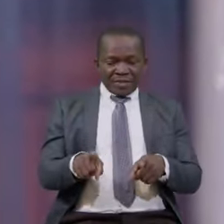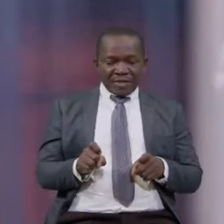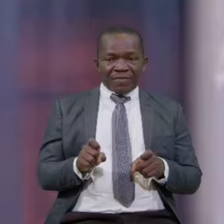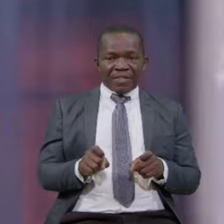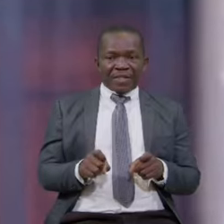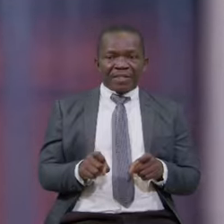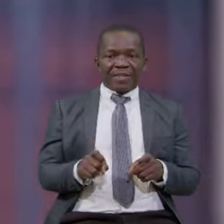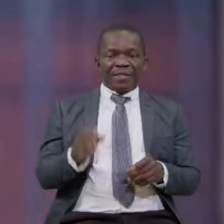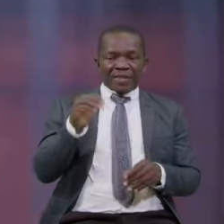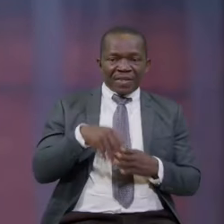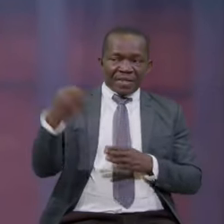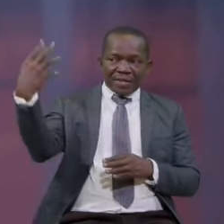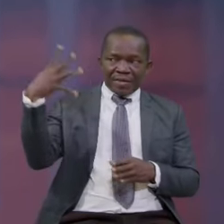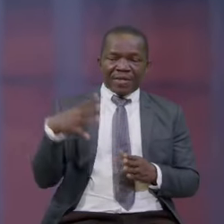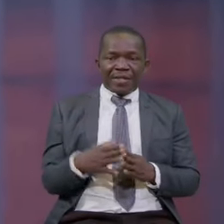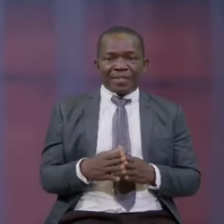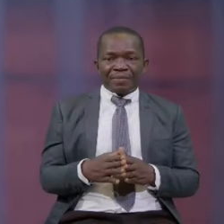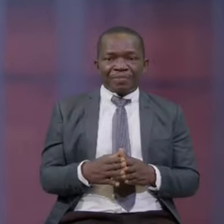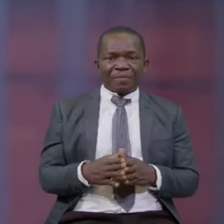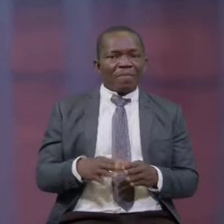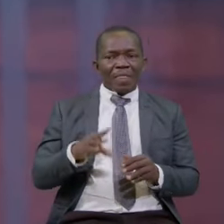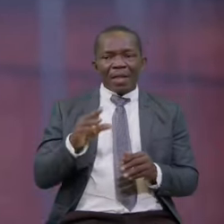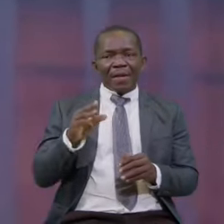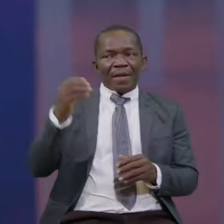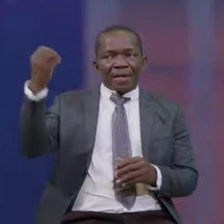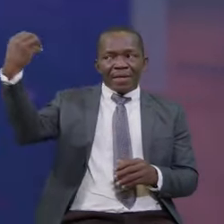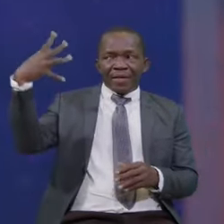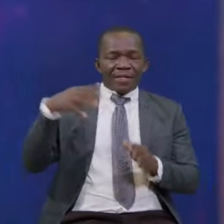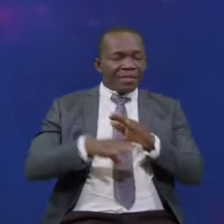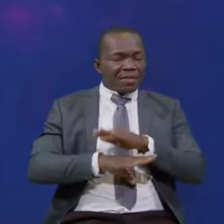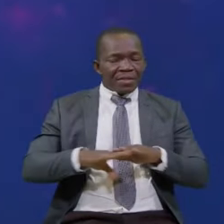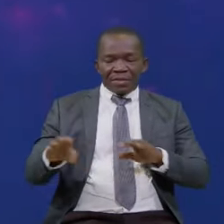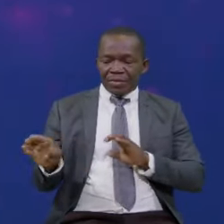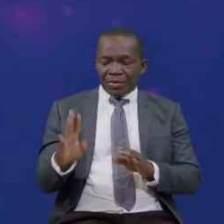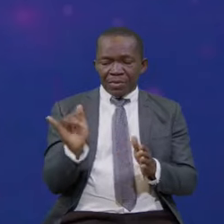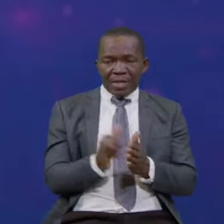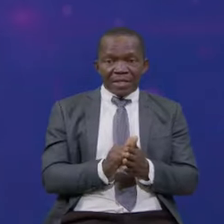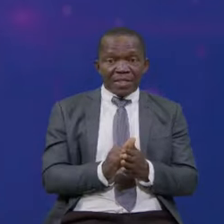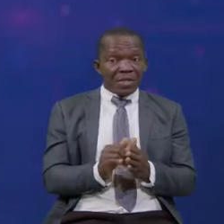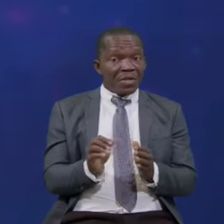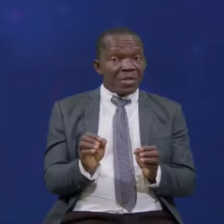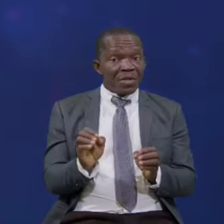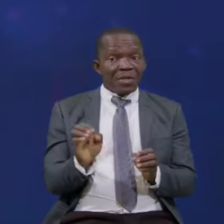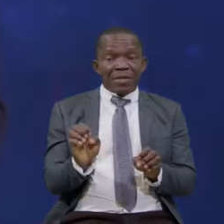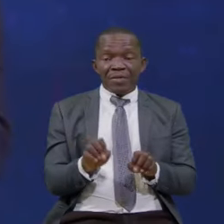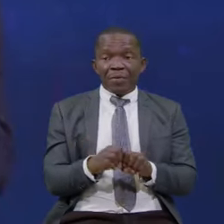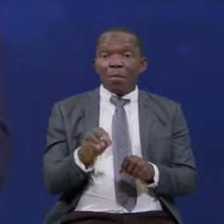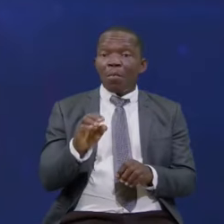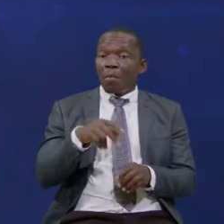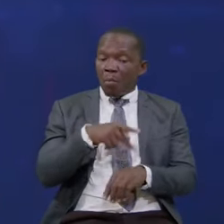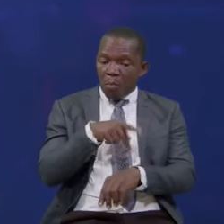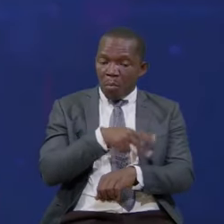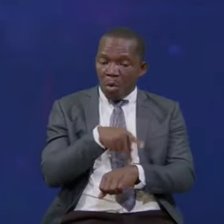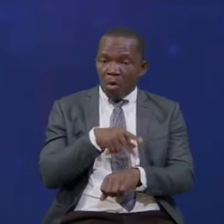autres pour les soumettre à nous la grâce ne le fait pas l'apôtre Paul dit ici selon la grâce de Dieu